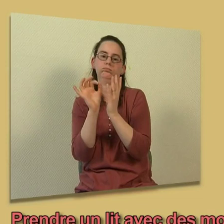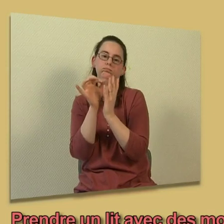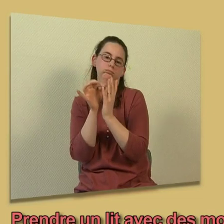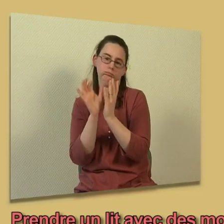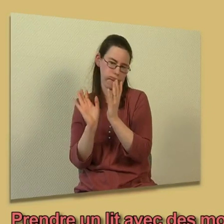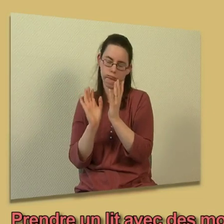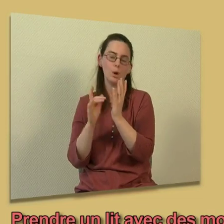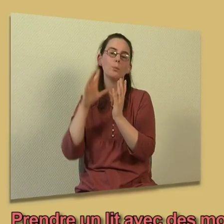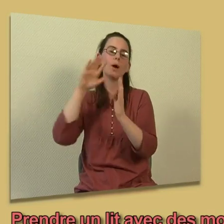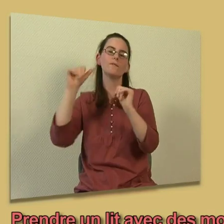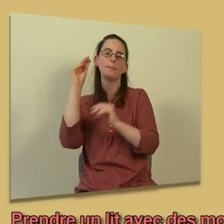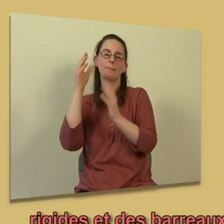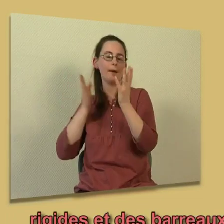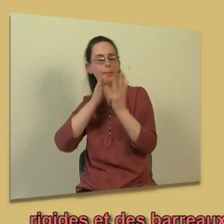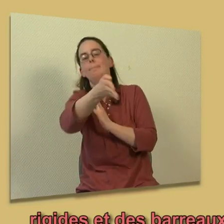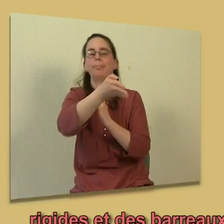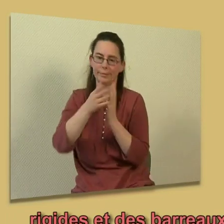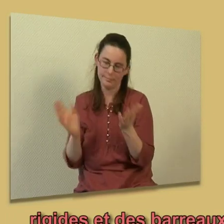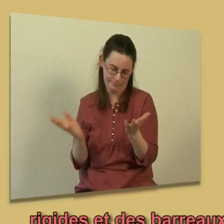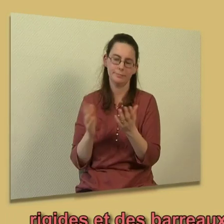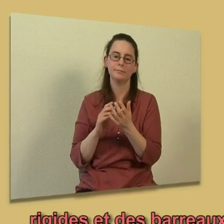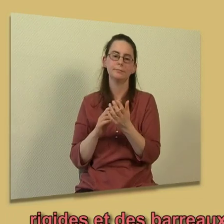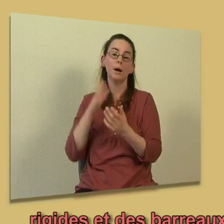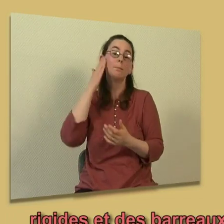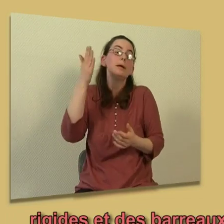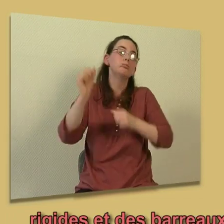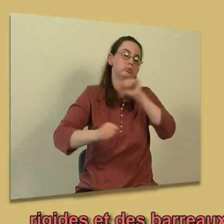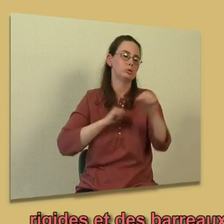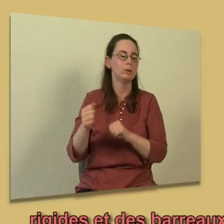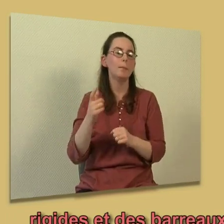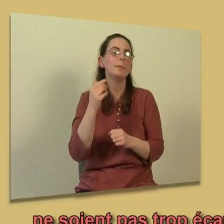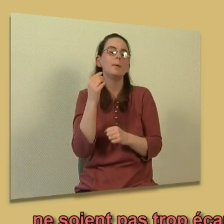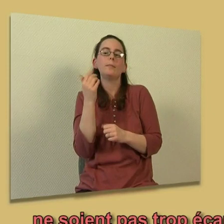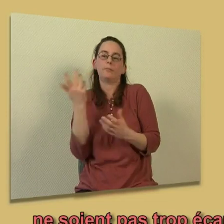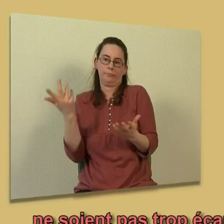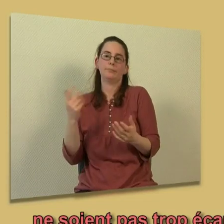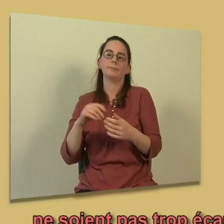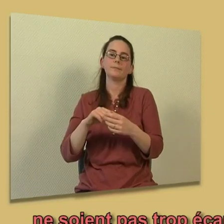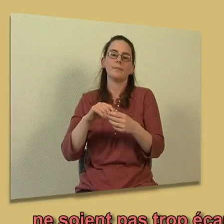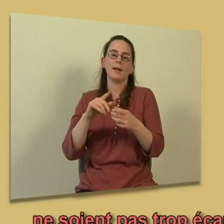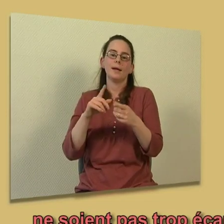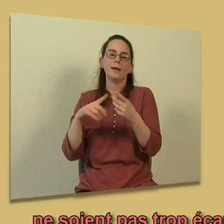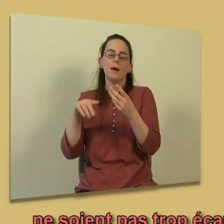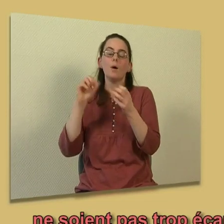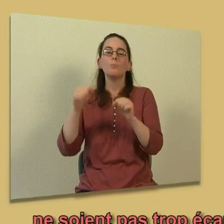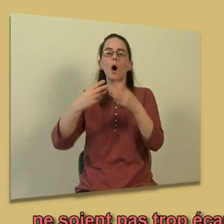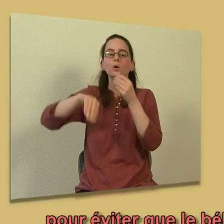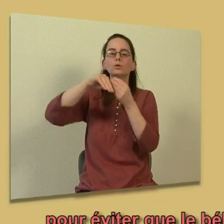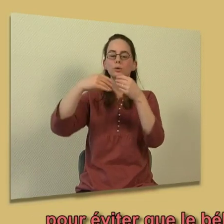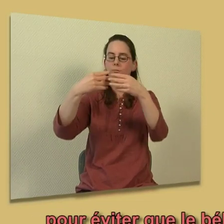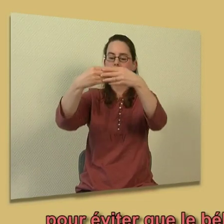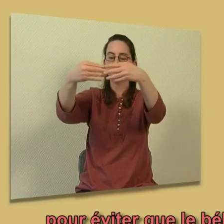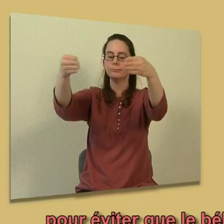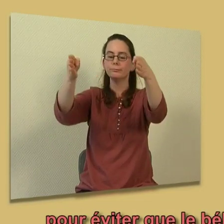Prendre également un lit à barreaux ou à montant, mais rigide, et aussi que les